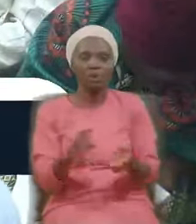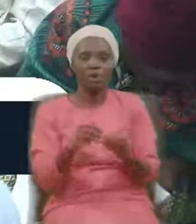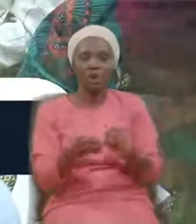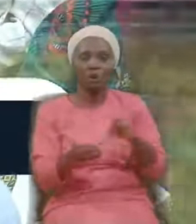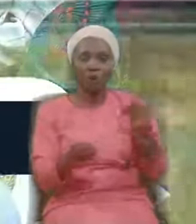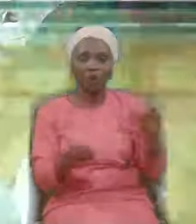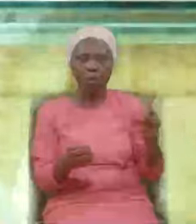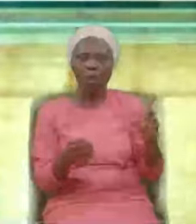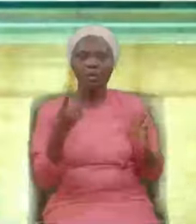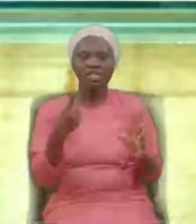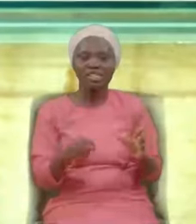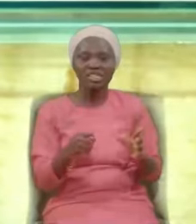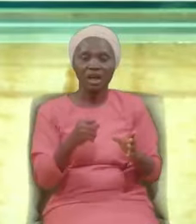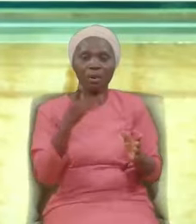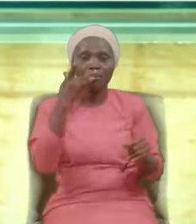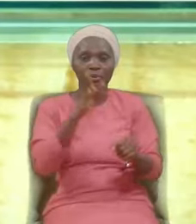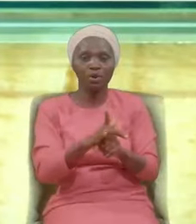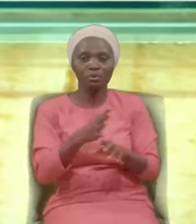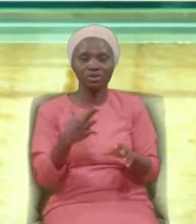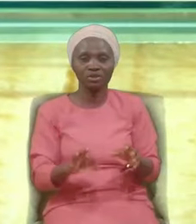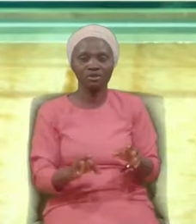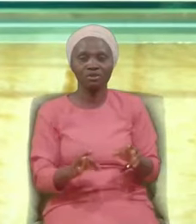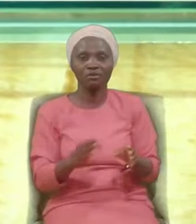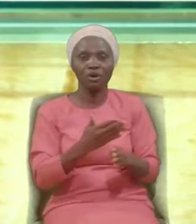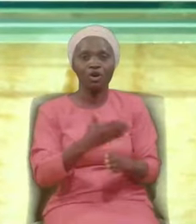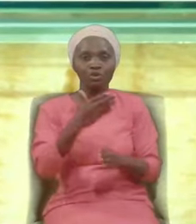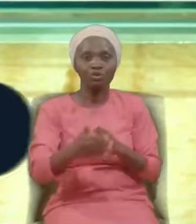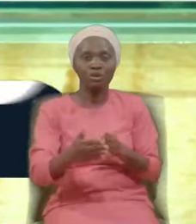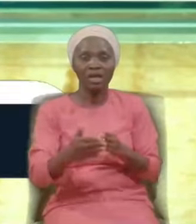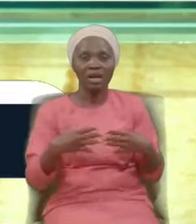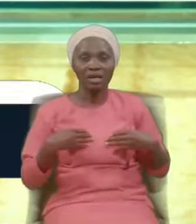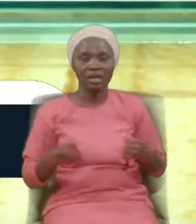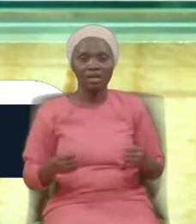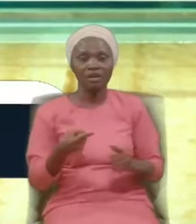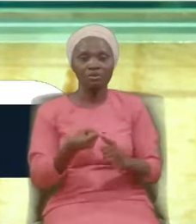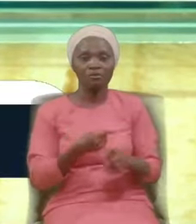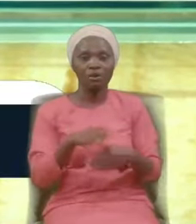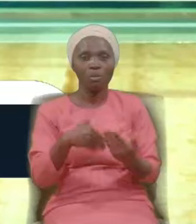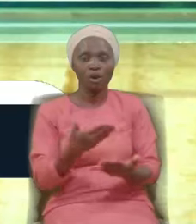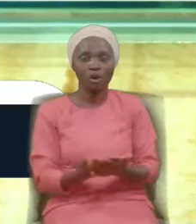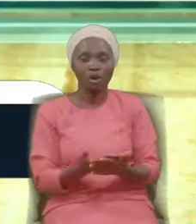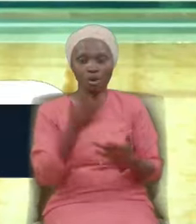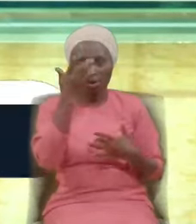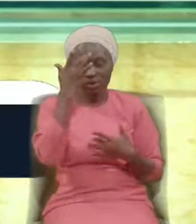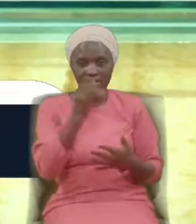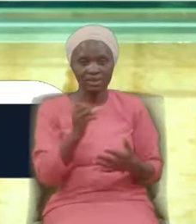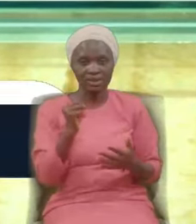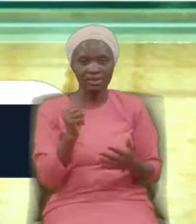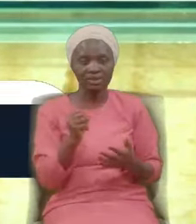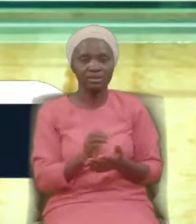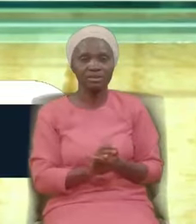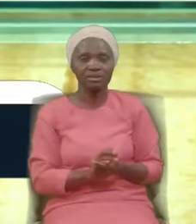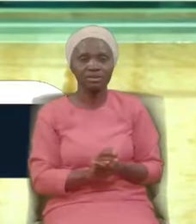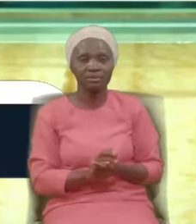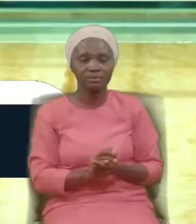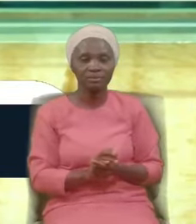la promesse de la guérison totale de toute maladie. La promesse de la guérison totale